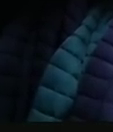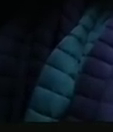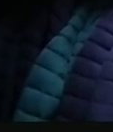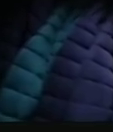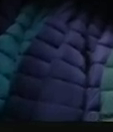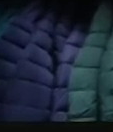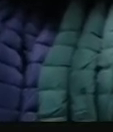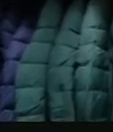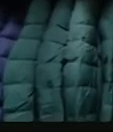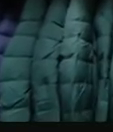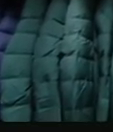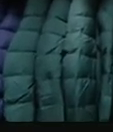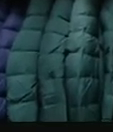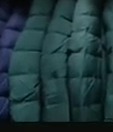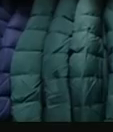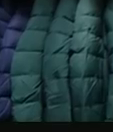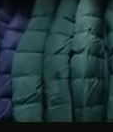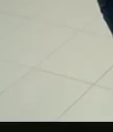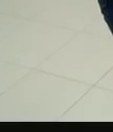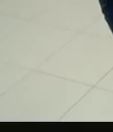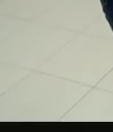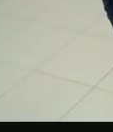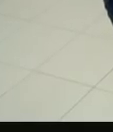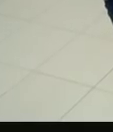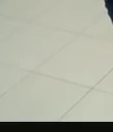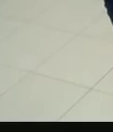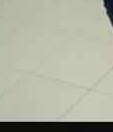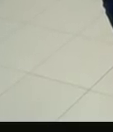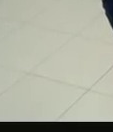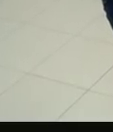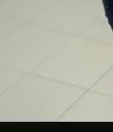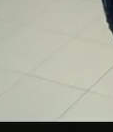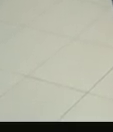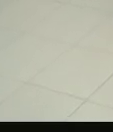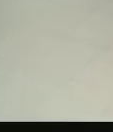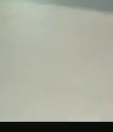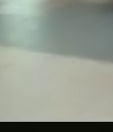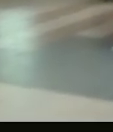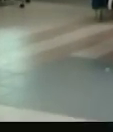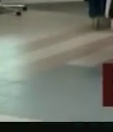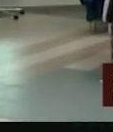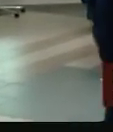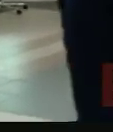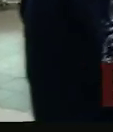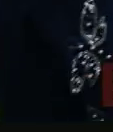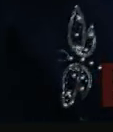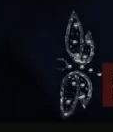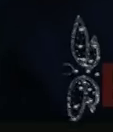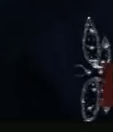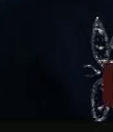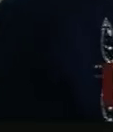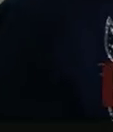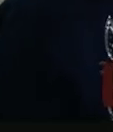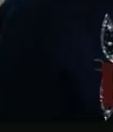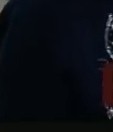Не вызывают аллергию и очень просты в уходе. Изделия из них легкие, хорошо сидящие по фигуре. Несмотря на то, что он окажется